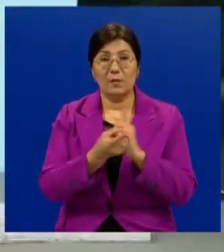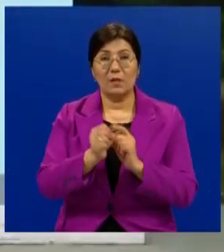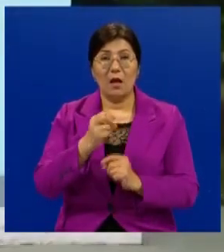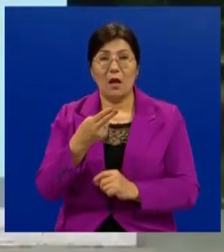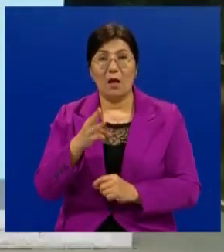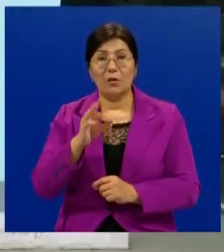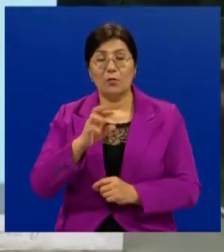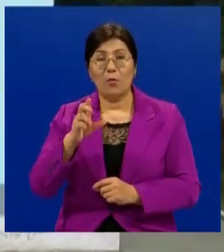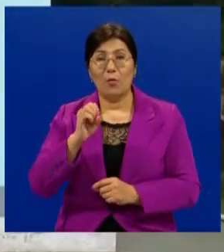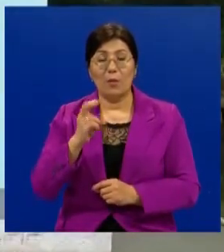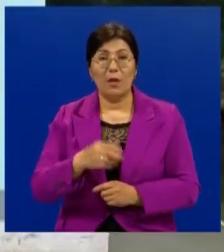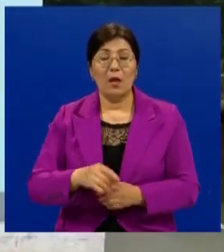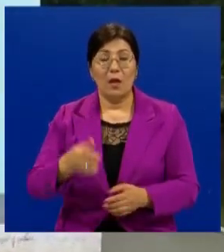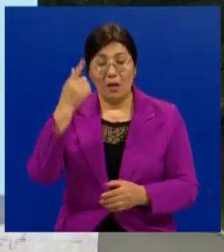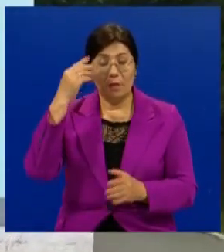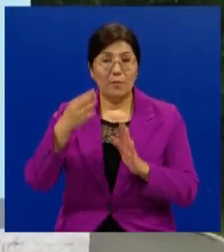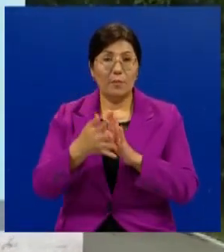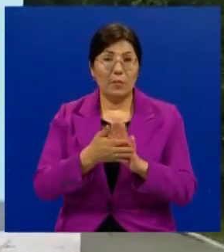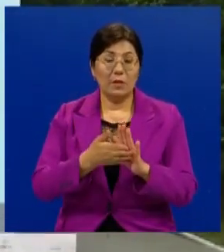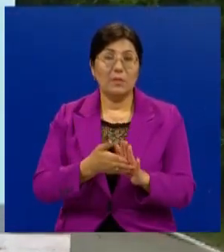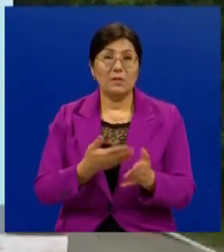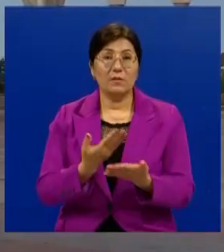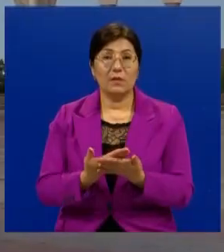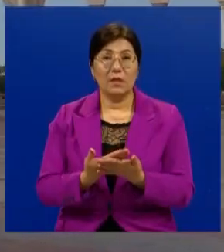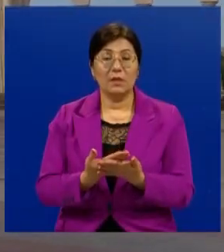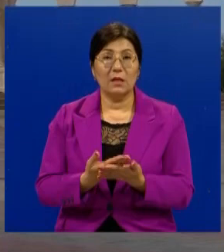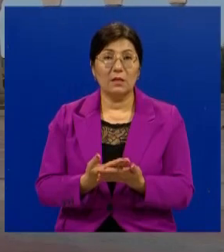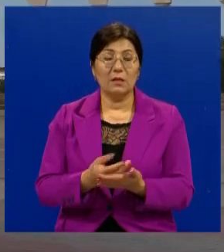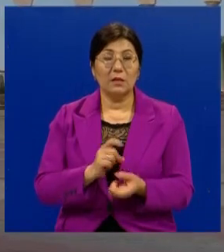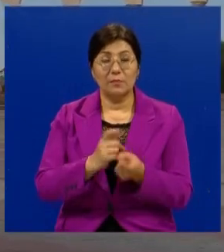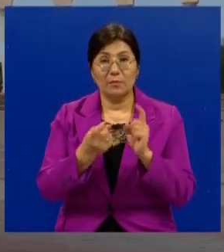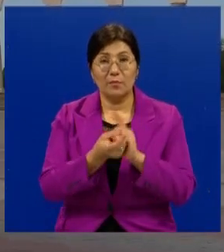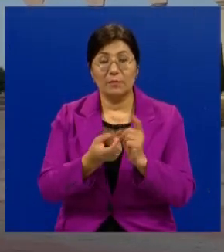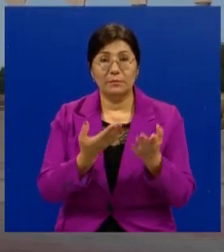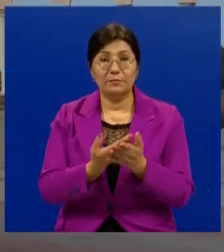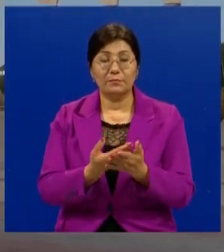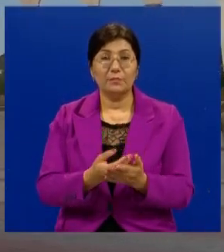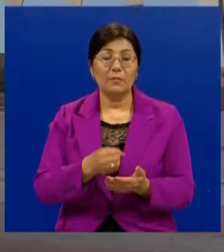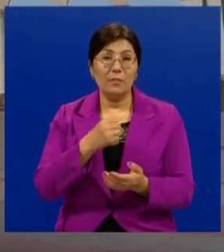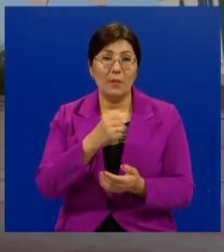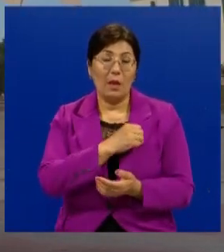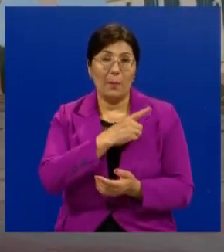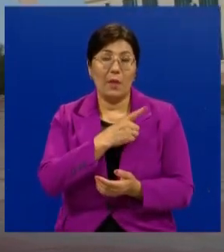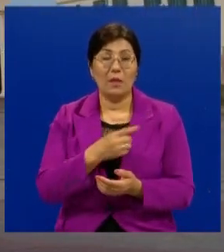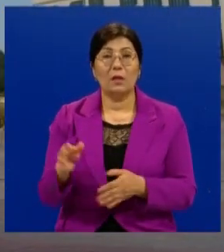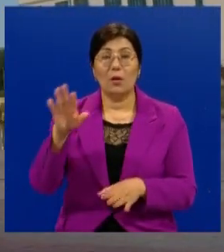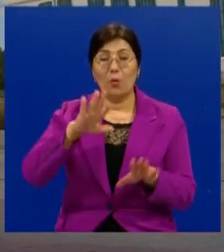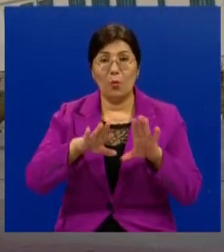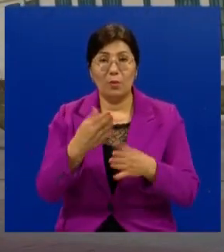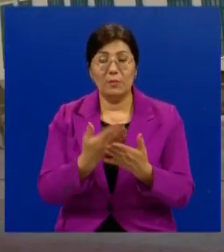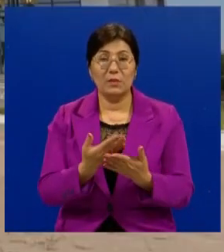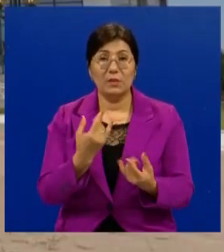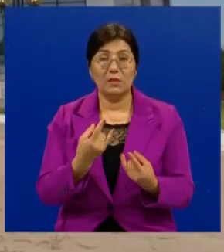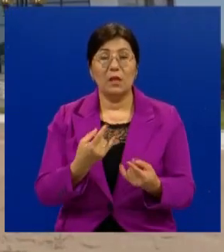этого названия понятен многим. Оно переводится с казахского как «белый холм». Сейчас имеются лишь 2 объекта, которые были